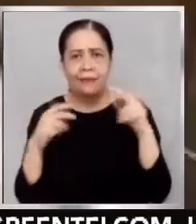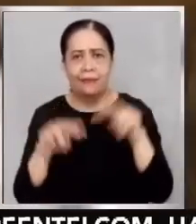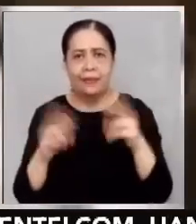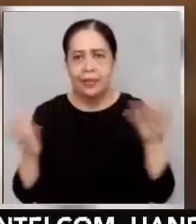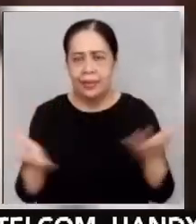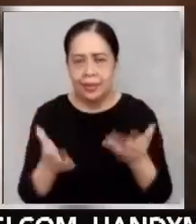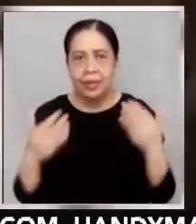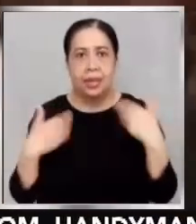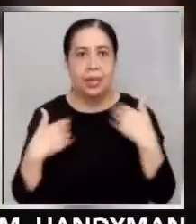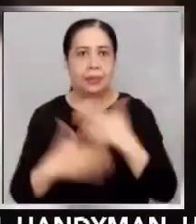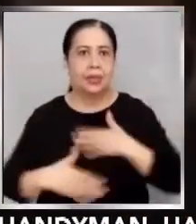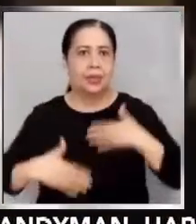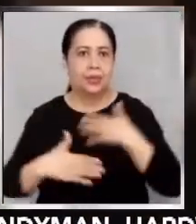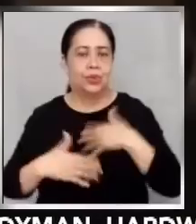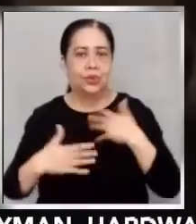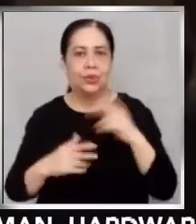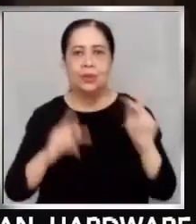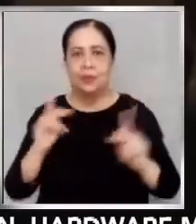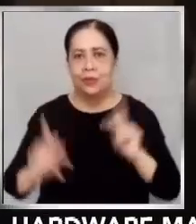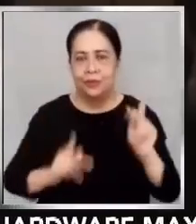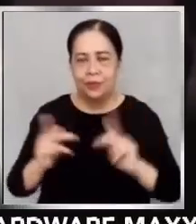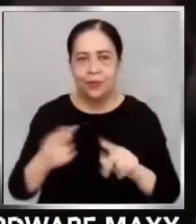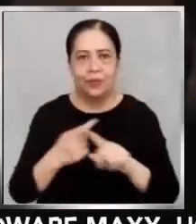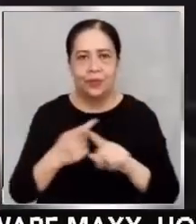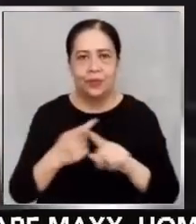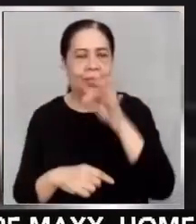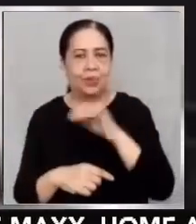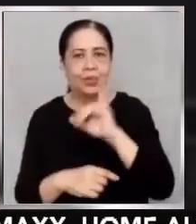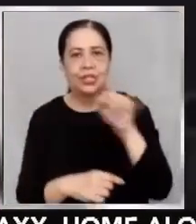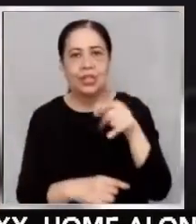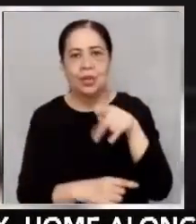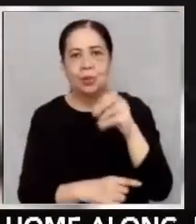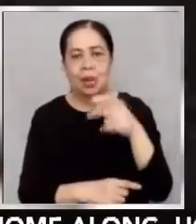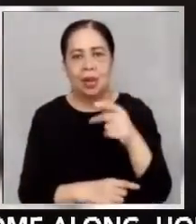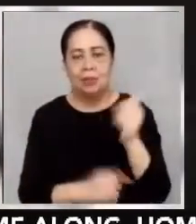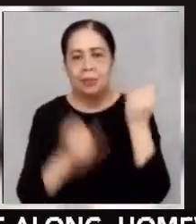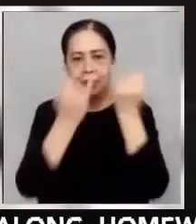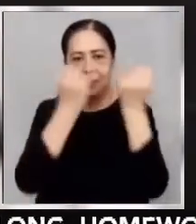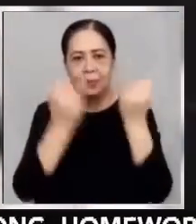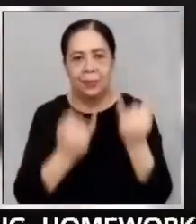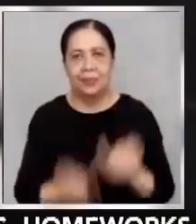rin ang live performances from your favorite J-pop idols.